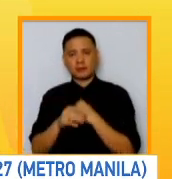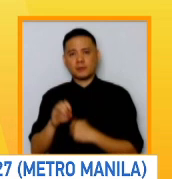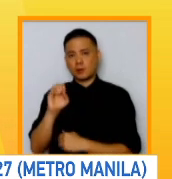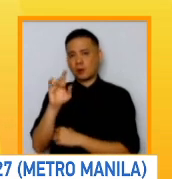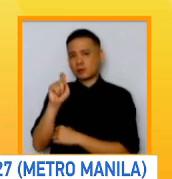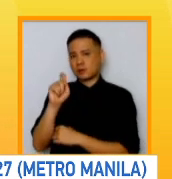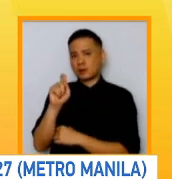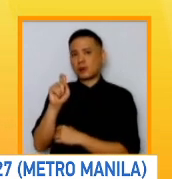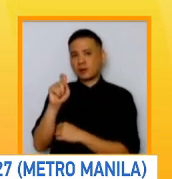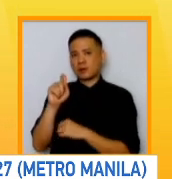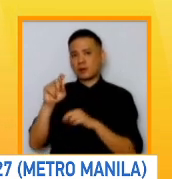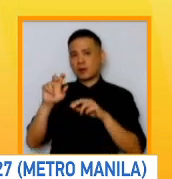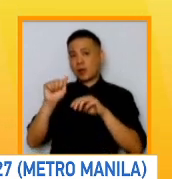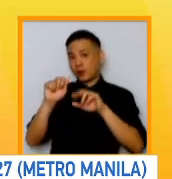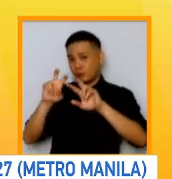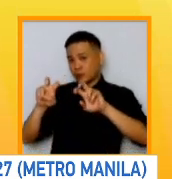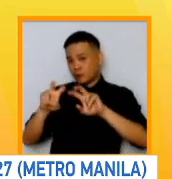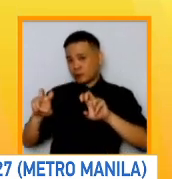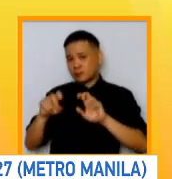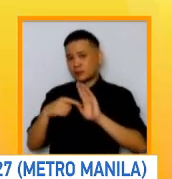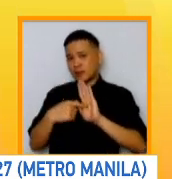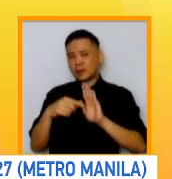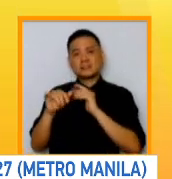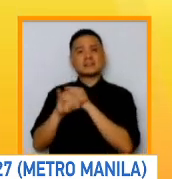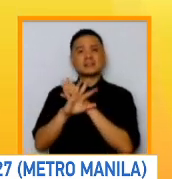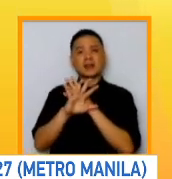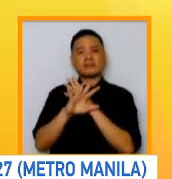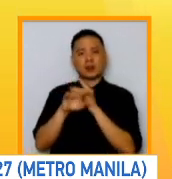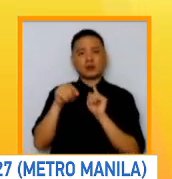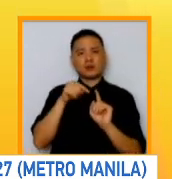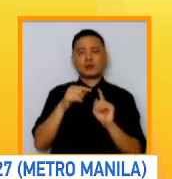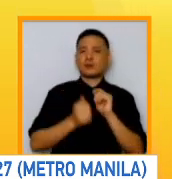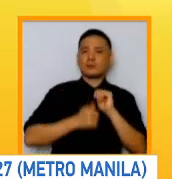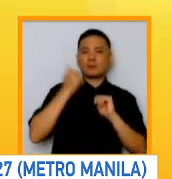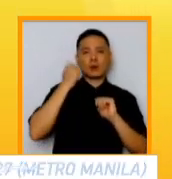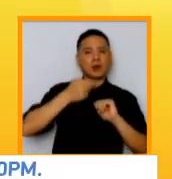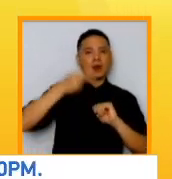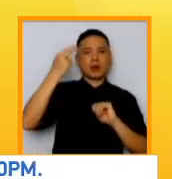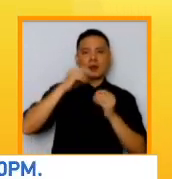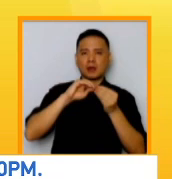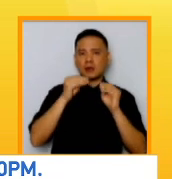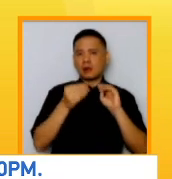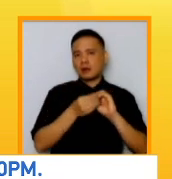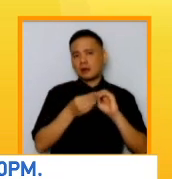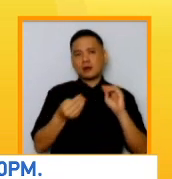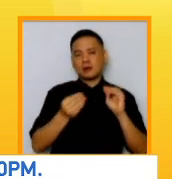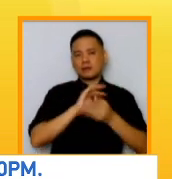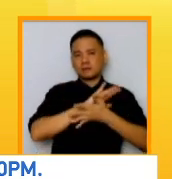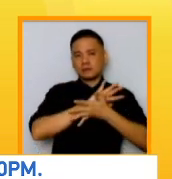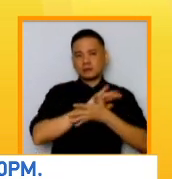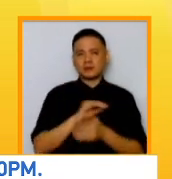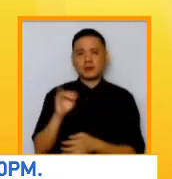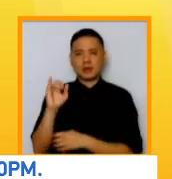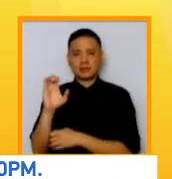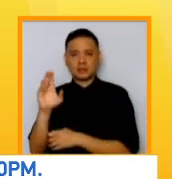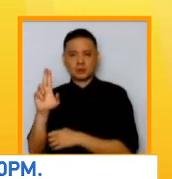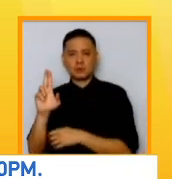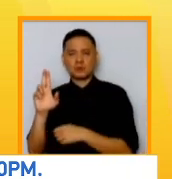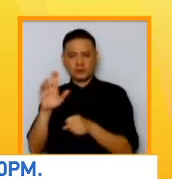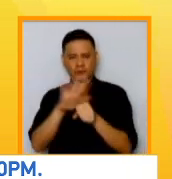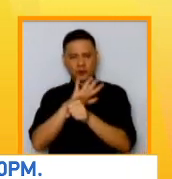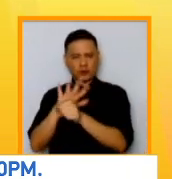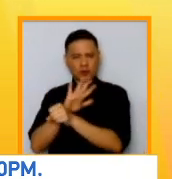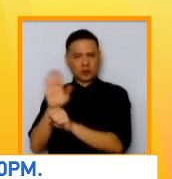ang may pinakamaraming bagong kaso at isa sa mga tinuturing na high-risk na lugar. Mataas din ang ICU utilization rate sa lungsod.